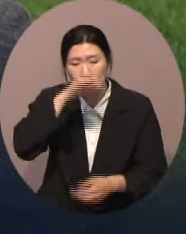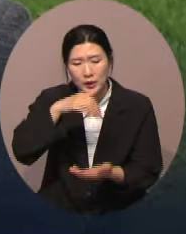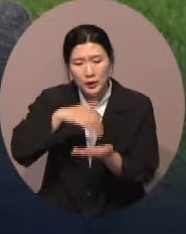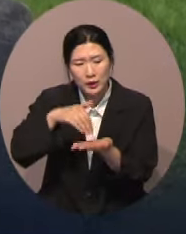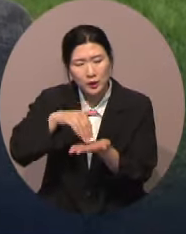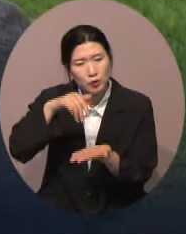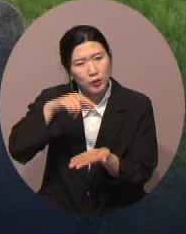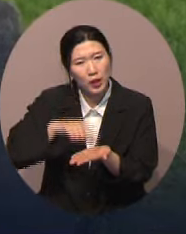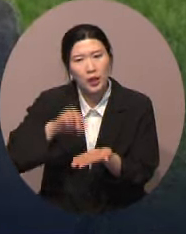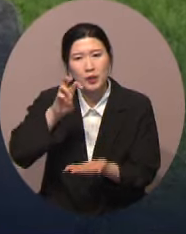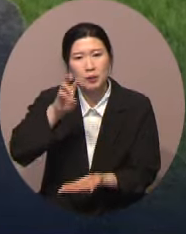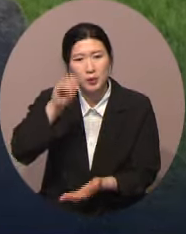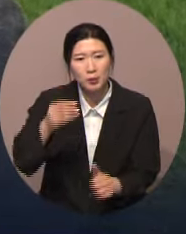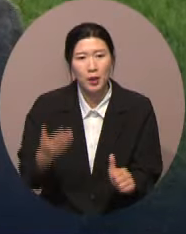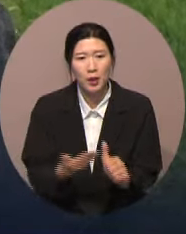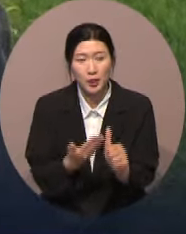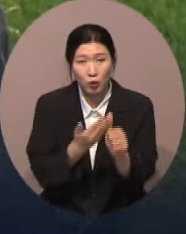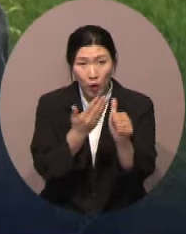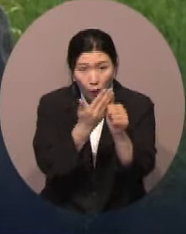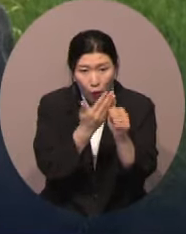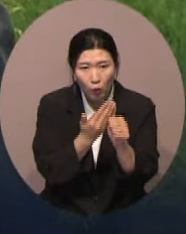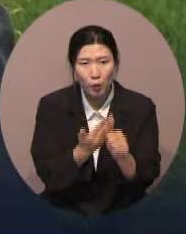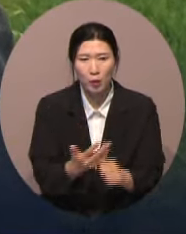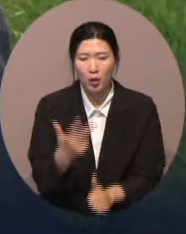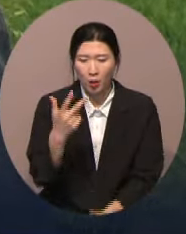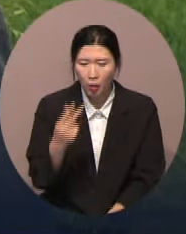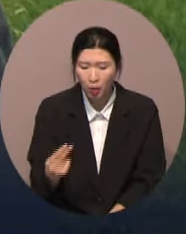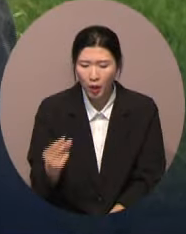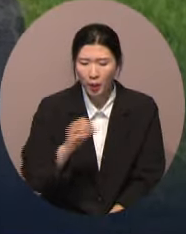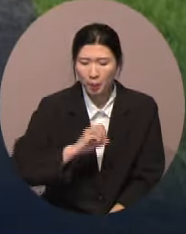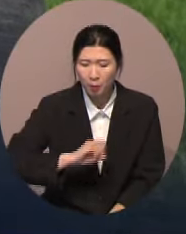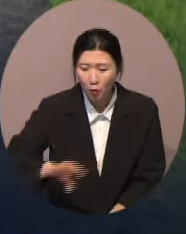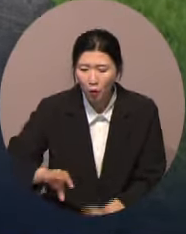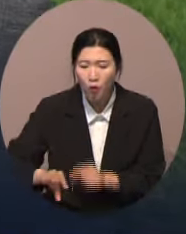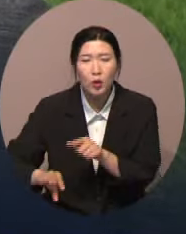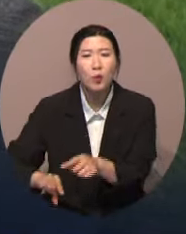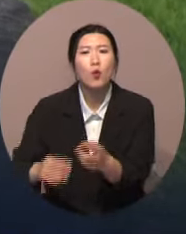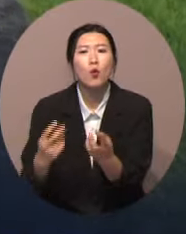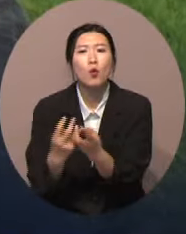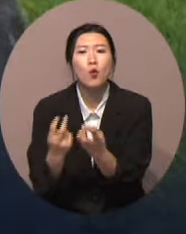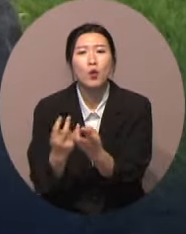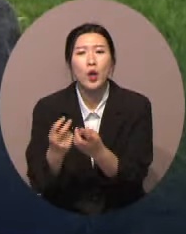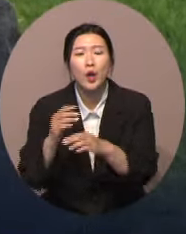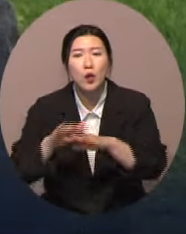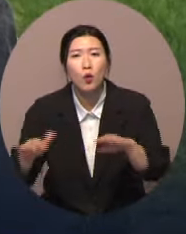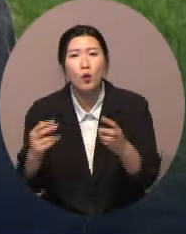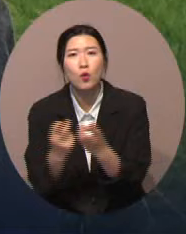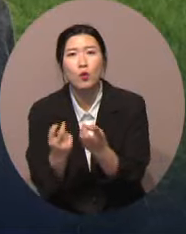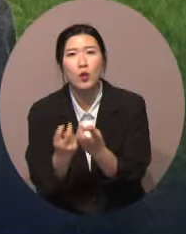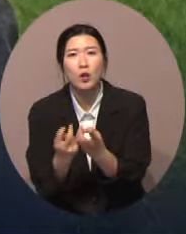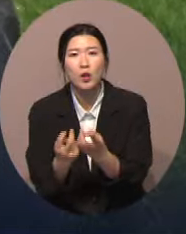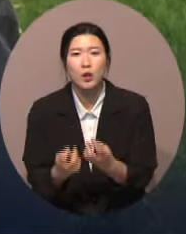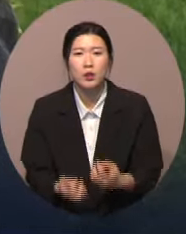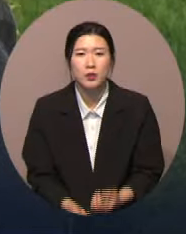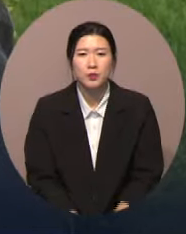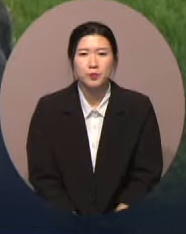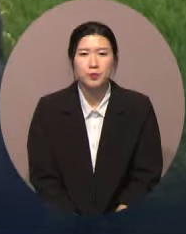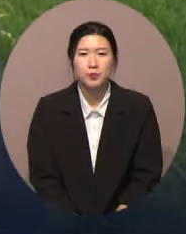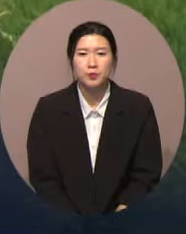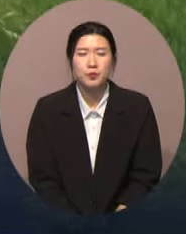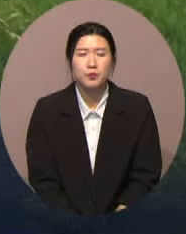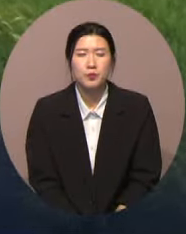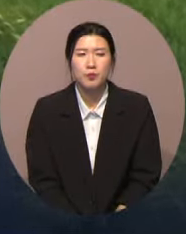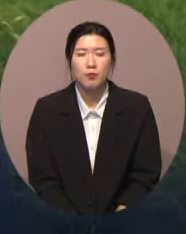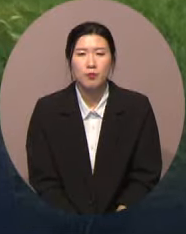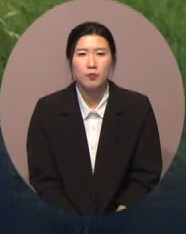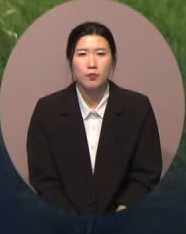30만도 사육하고 도축하고 배설물 이 엄청난 물이 전부 오염수로 나오는데 이 물은 어떻게